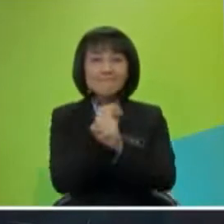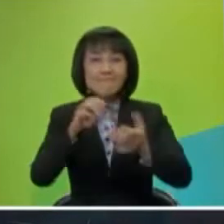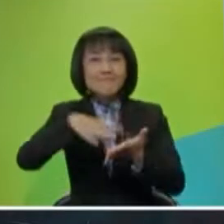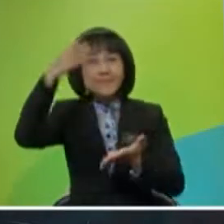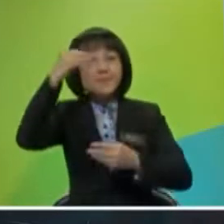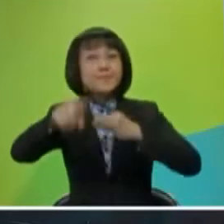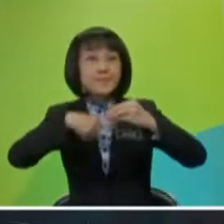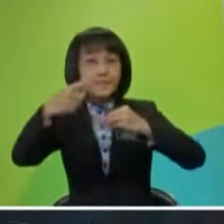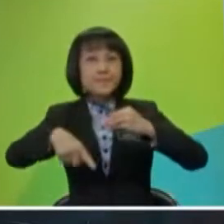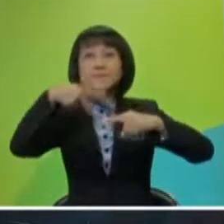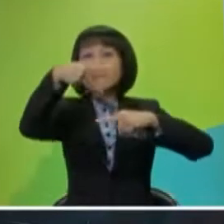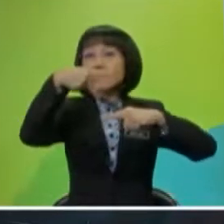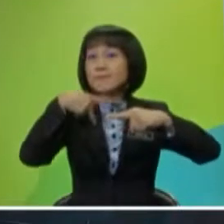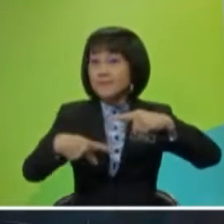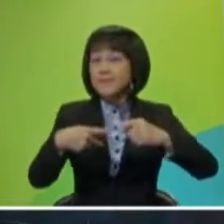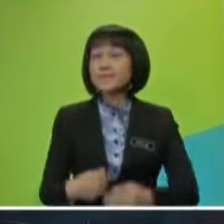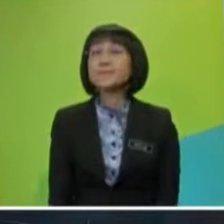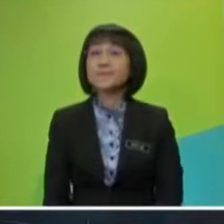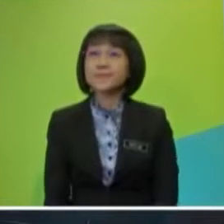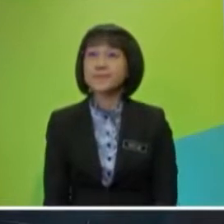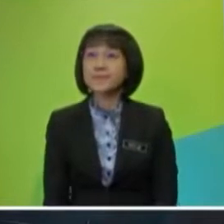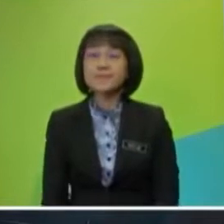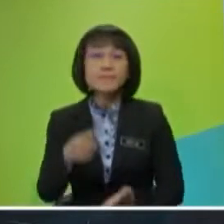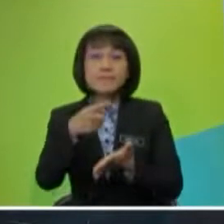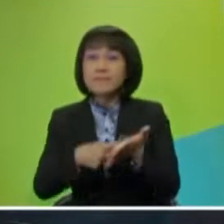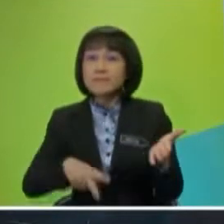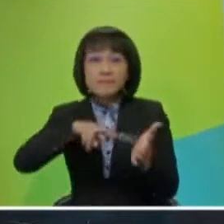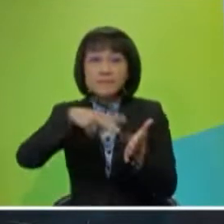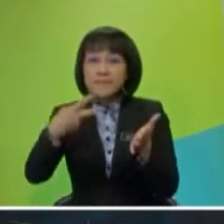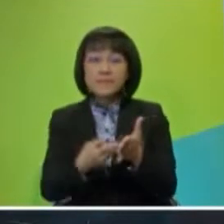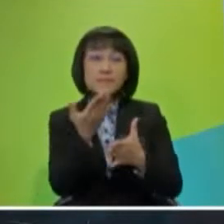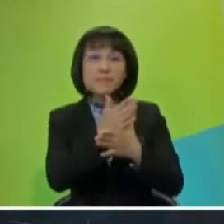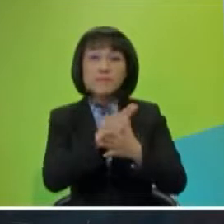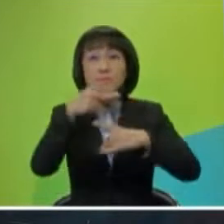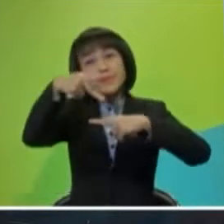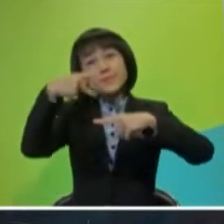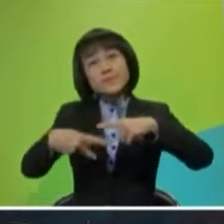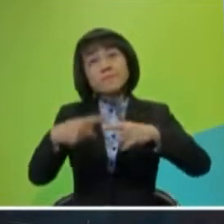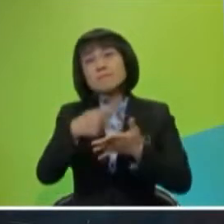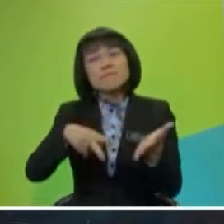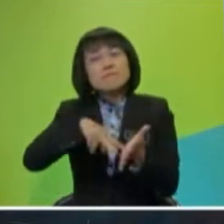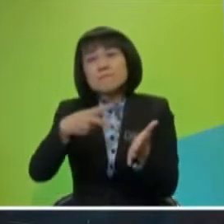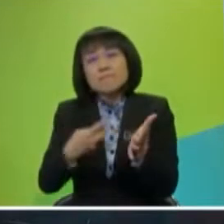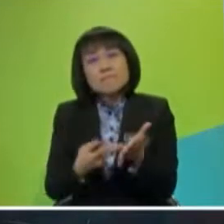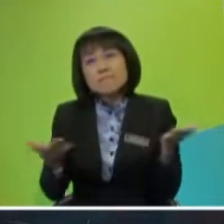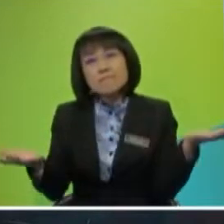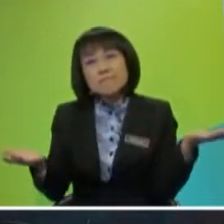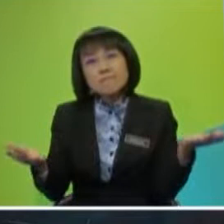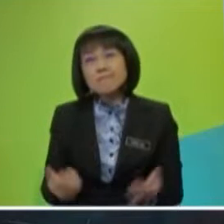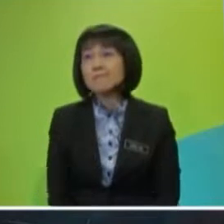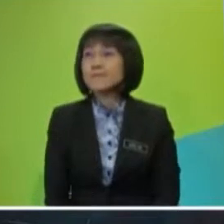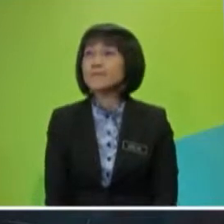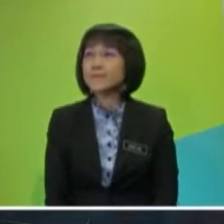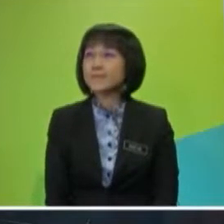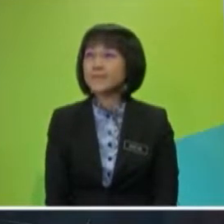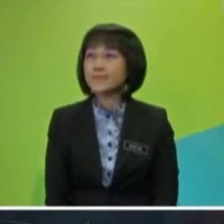pecahan. Tetapi sebelum tu cikgu, apa yang dimasukkan dengan bahagi pecahan ni? Apa yang cikgu nak terangkan dalam topik kita pada hari ini? Silakan cikgu. Okey.